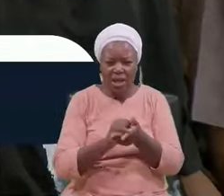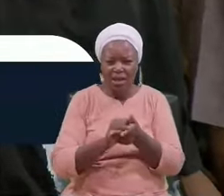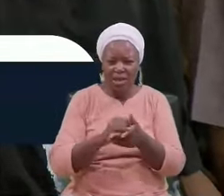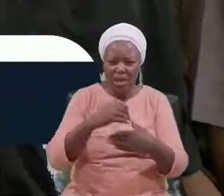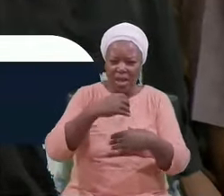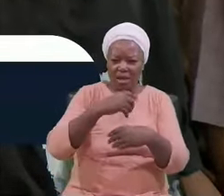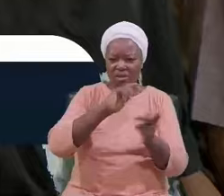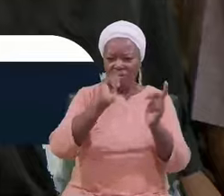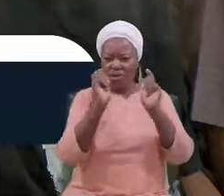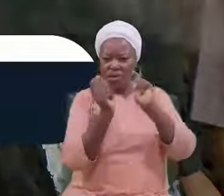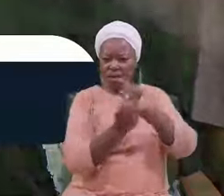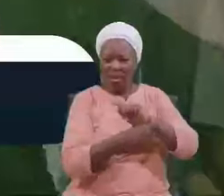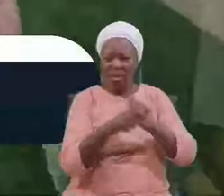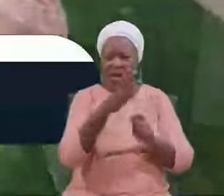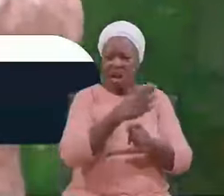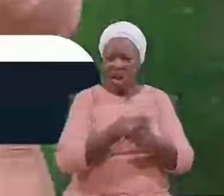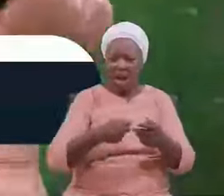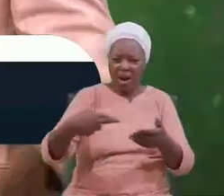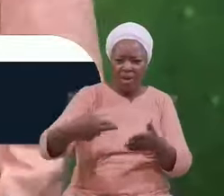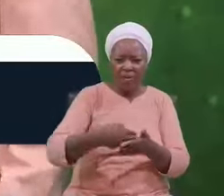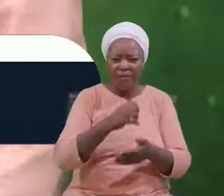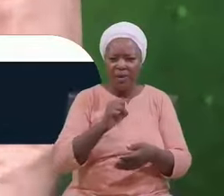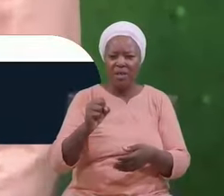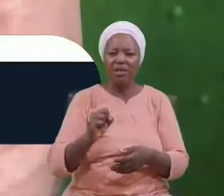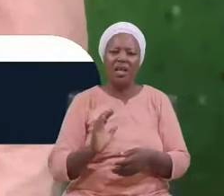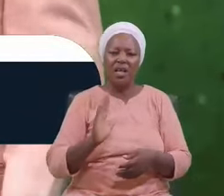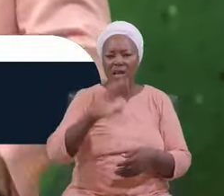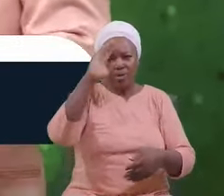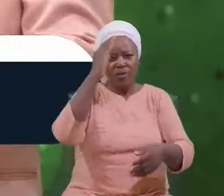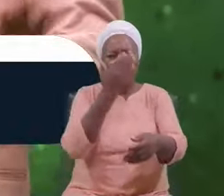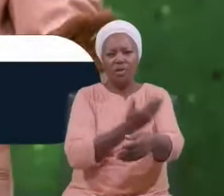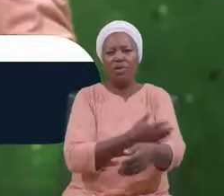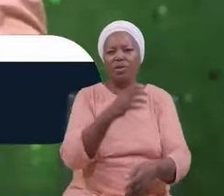et raffine ses enfants. Notre